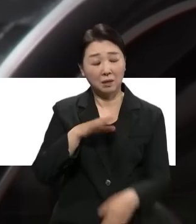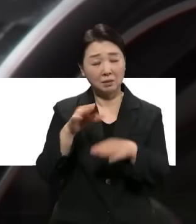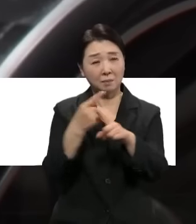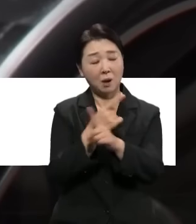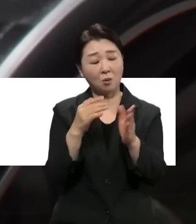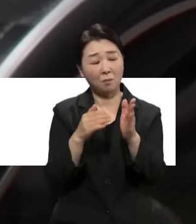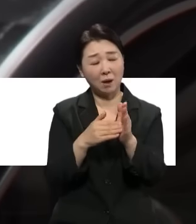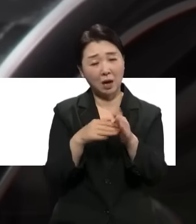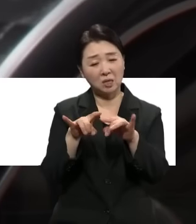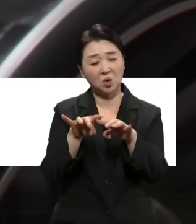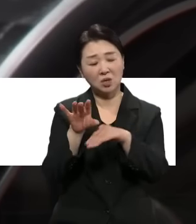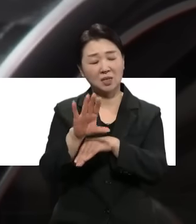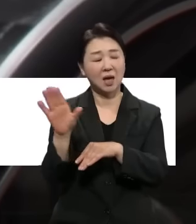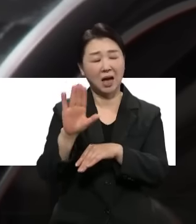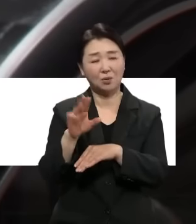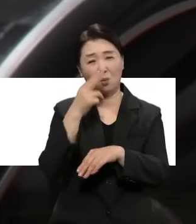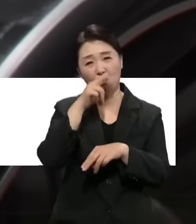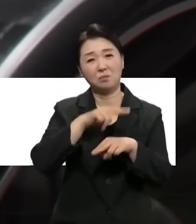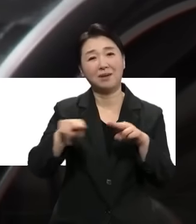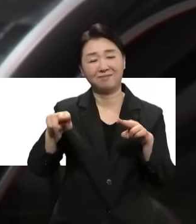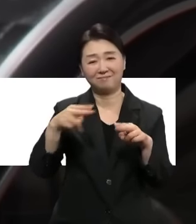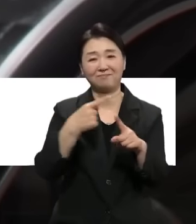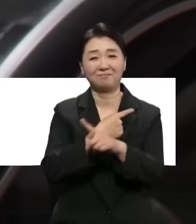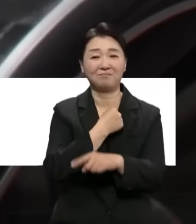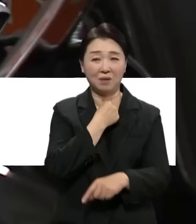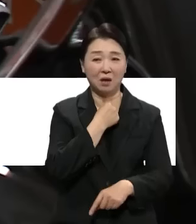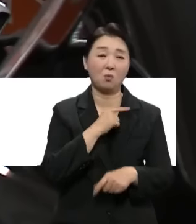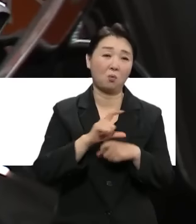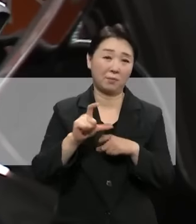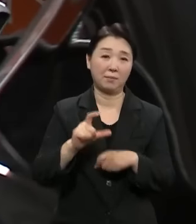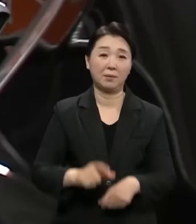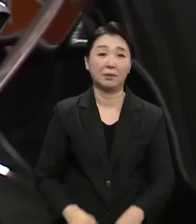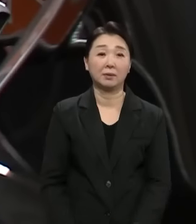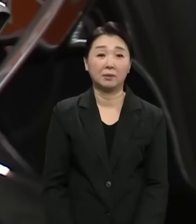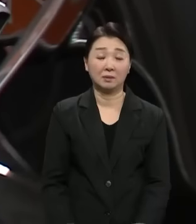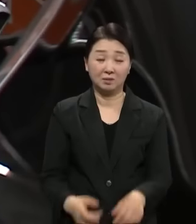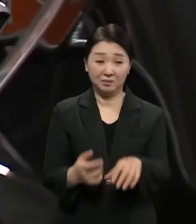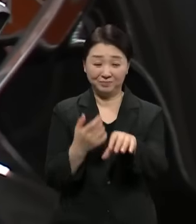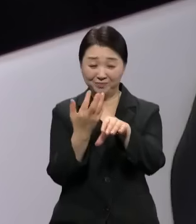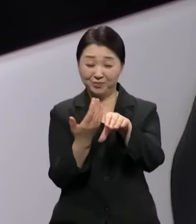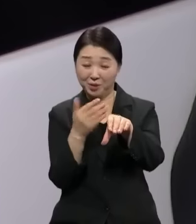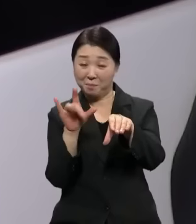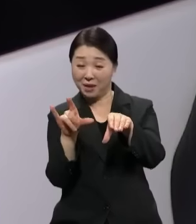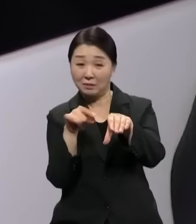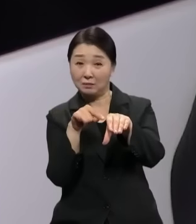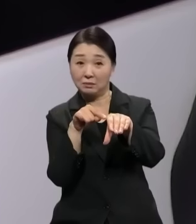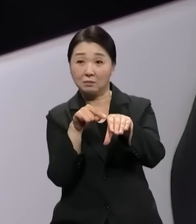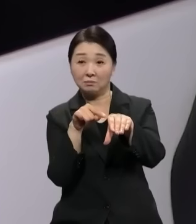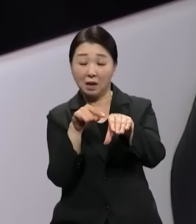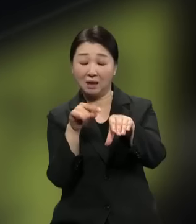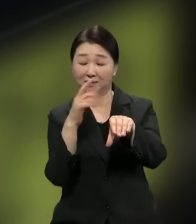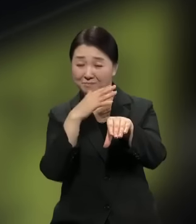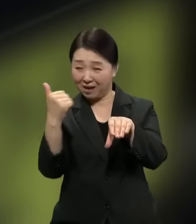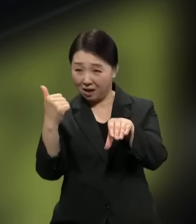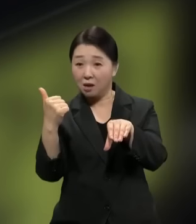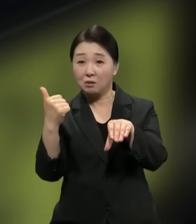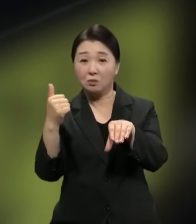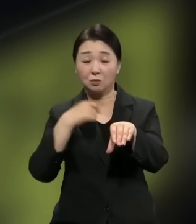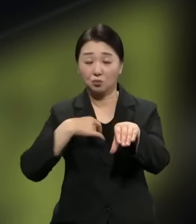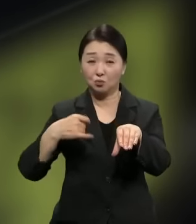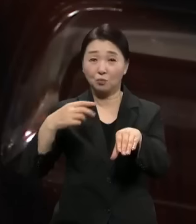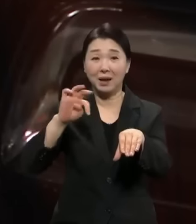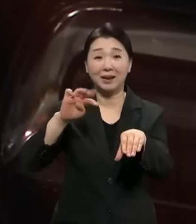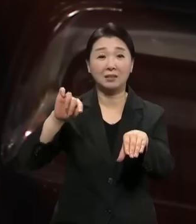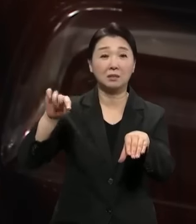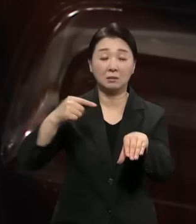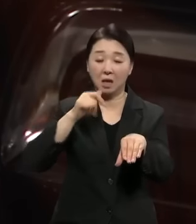내연기관으로 다시 바꿀까 지금 고민중고 있 불이난 벤츠 전기차에 리콜 경력이 있는 중국 파라시스 배터리가